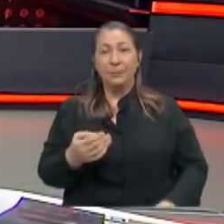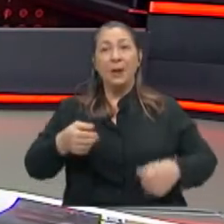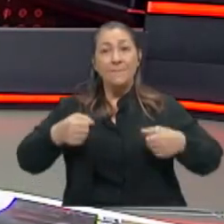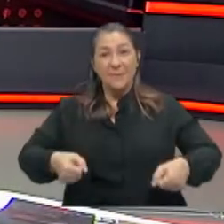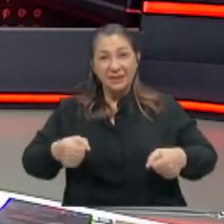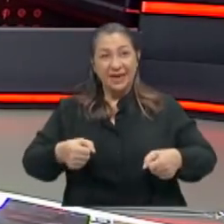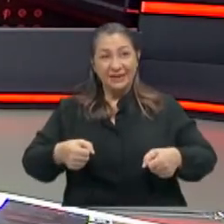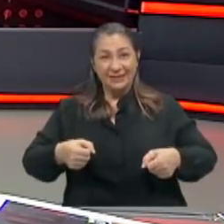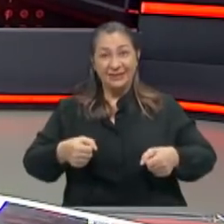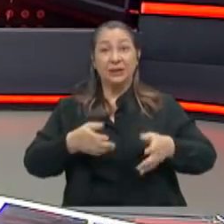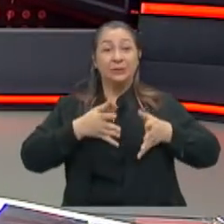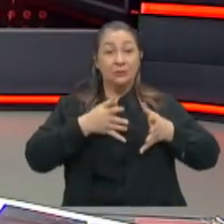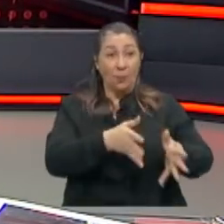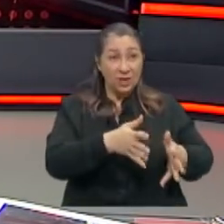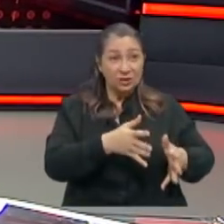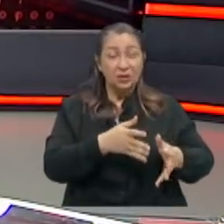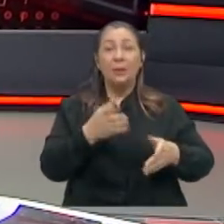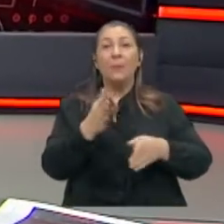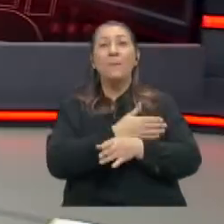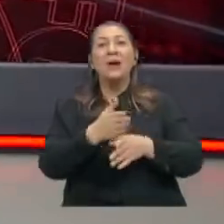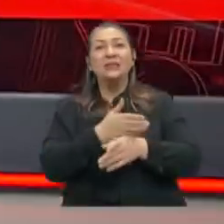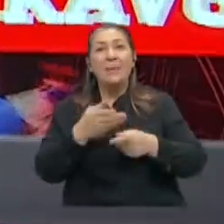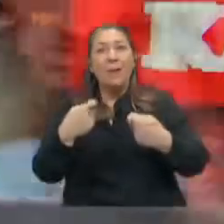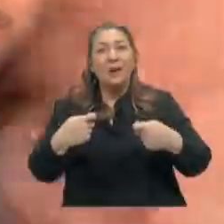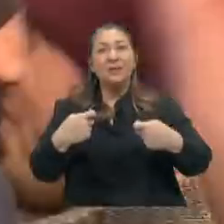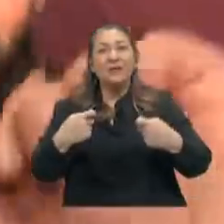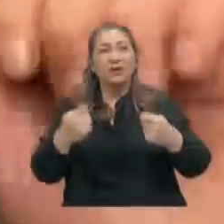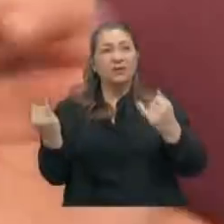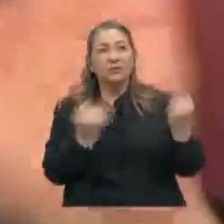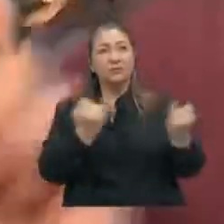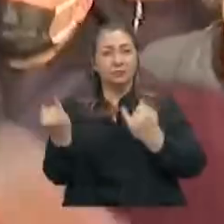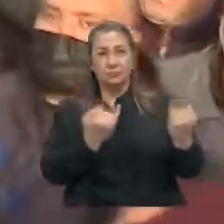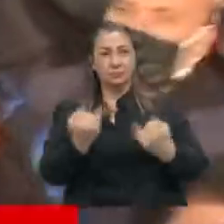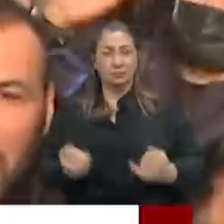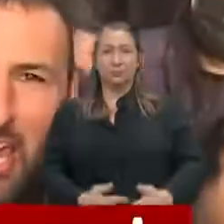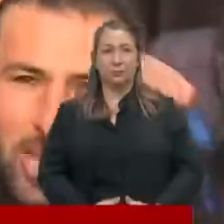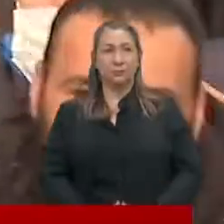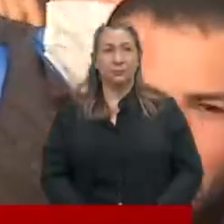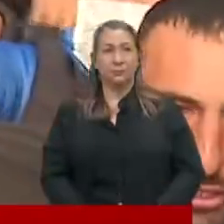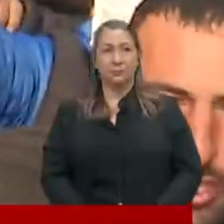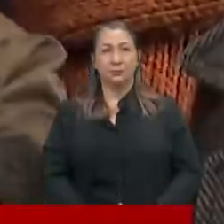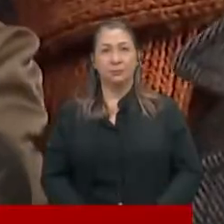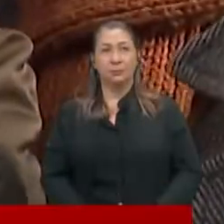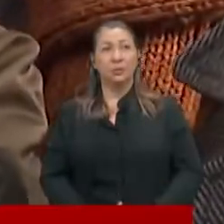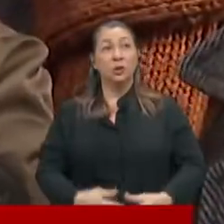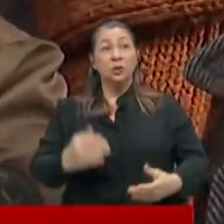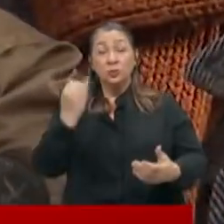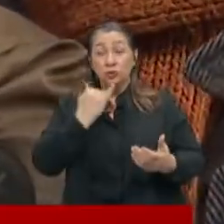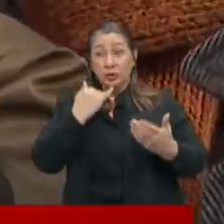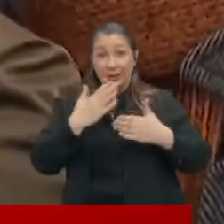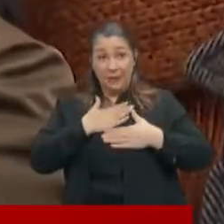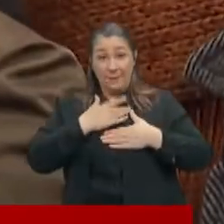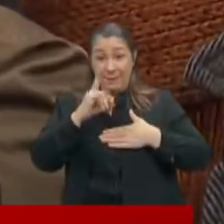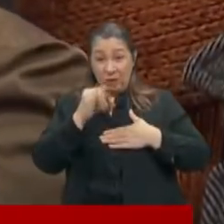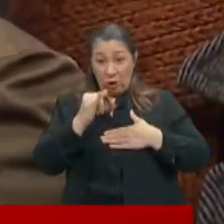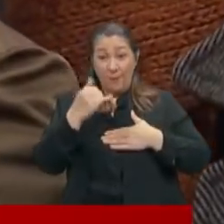Pazarcı ve toptancının maliyet kavgasına. Müşterimize 1